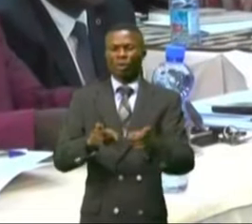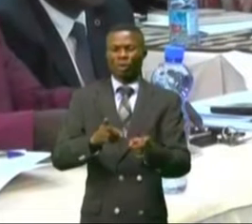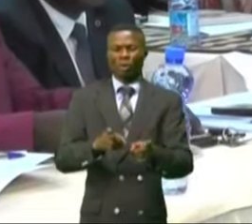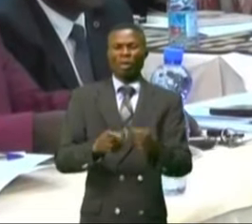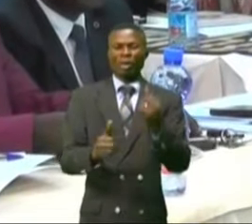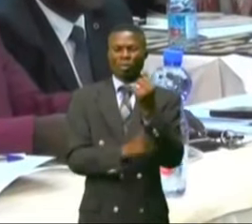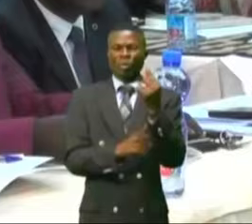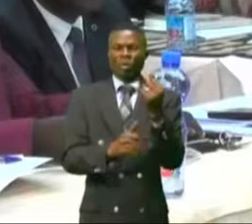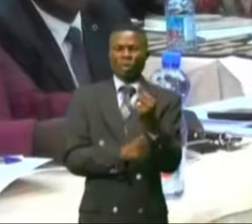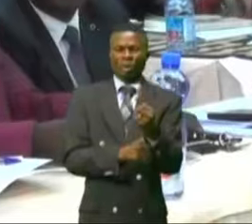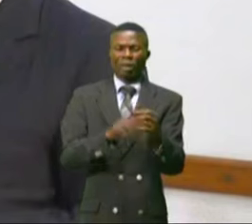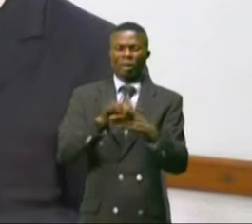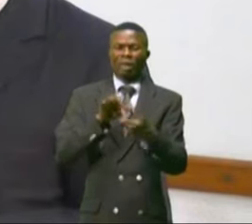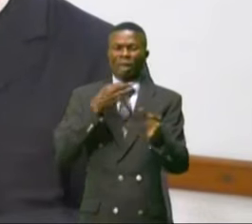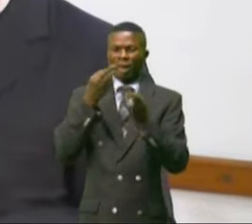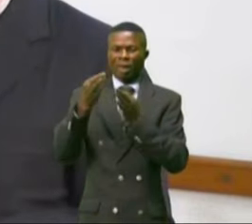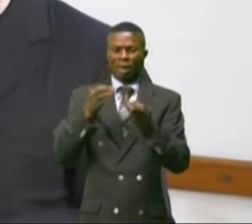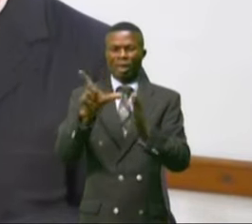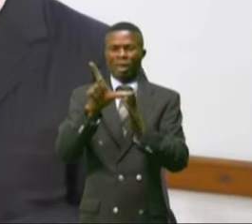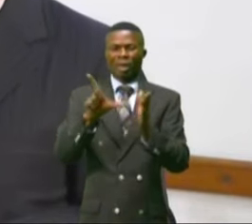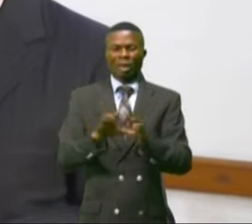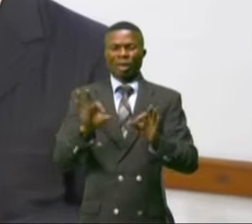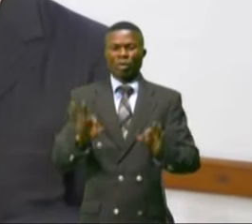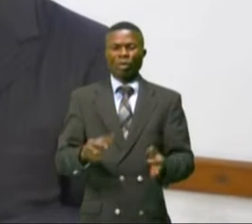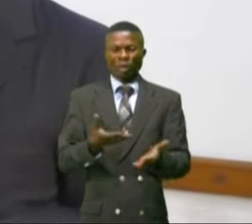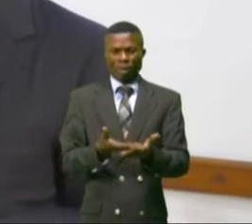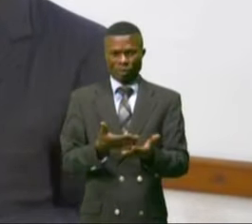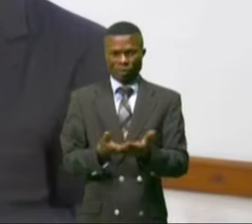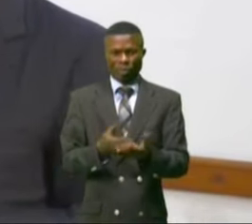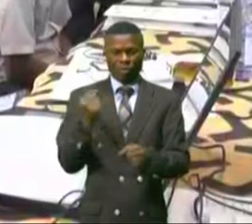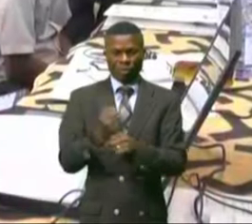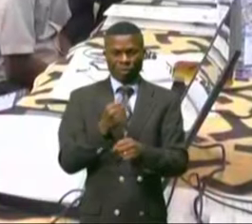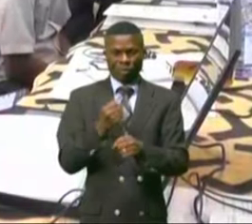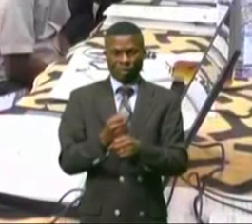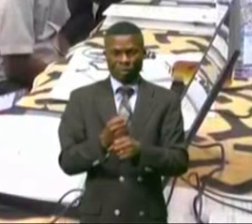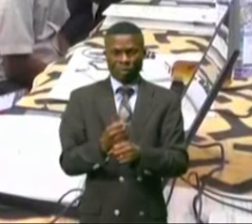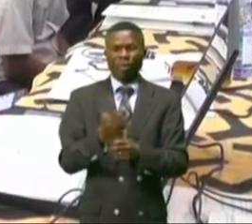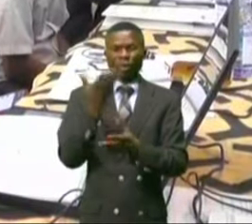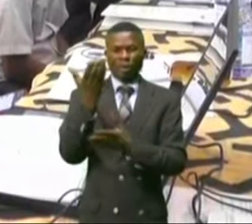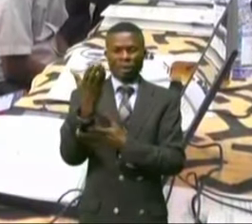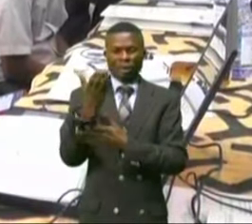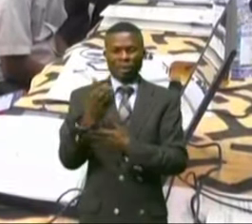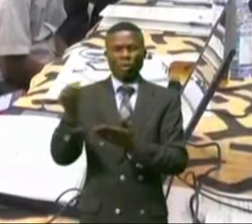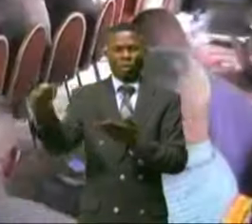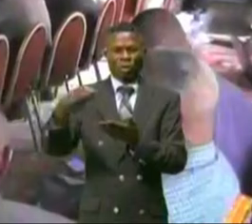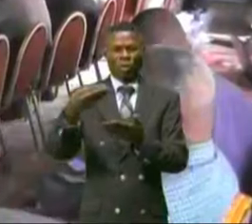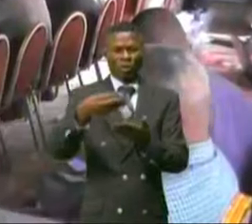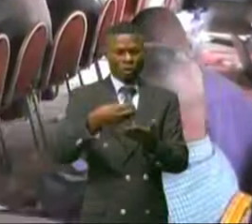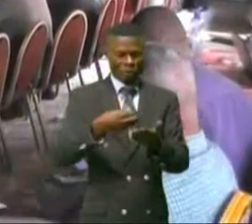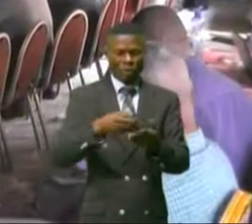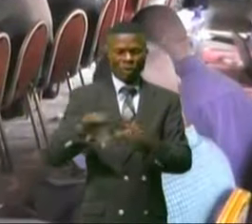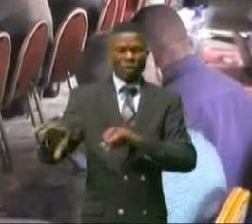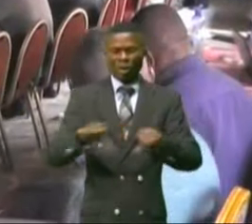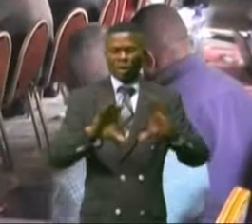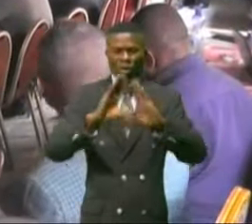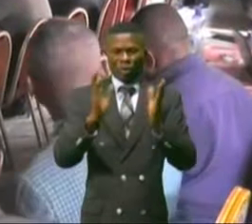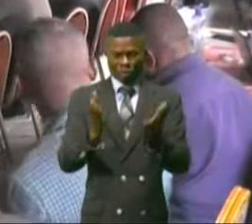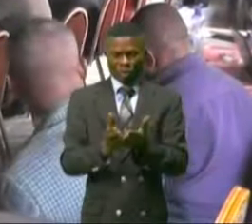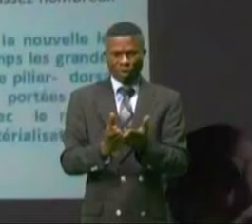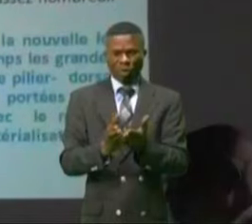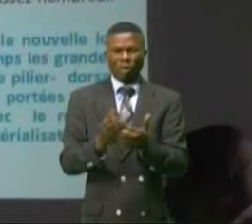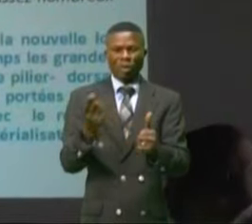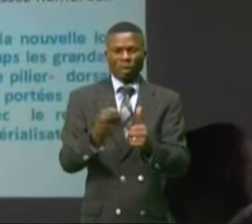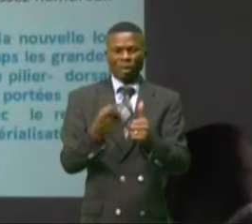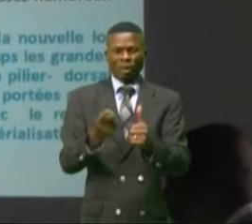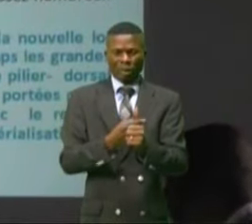élus dans l'interprétation de la loi foncière. Ce travail de plaidoyer, de mobilisation des acteurs en première